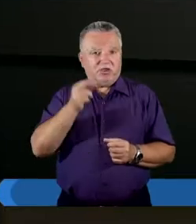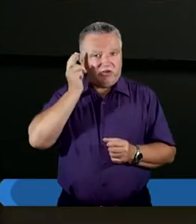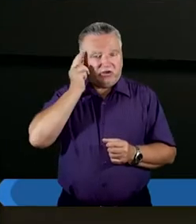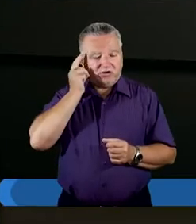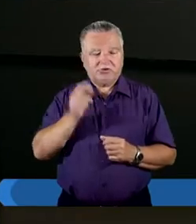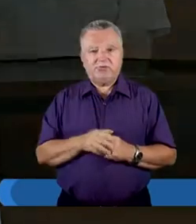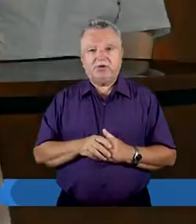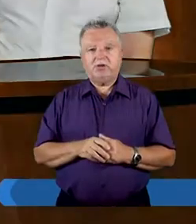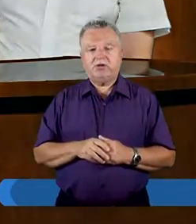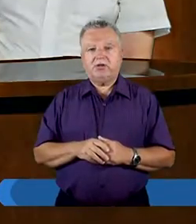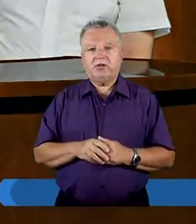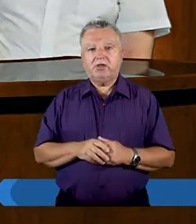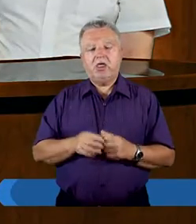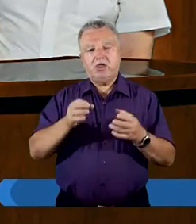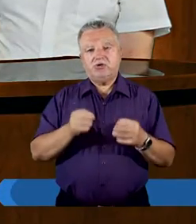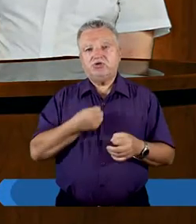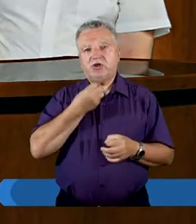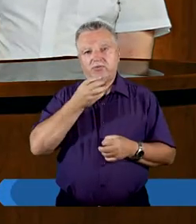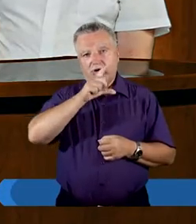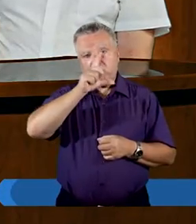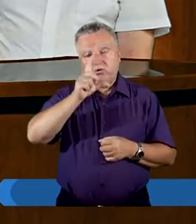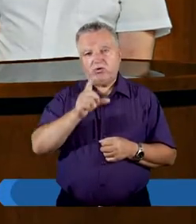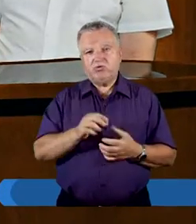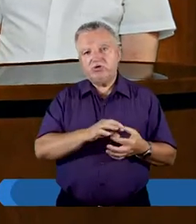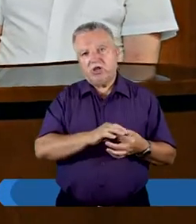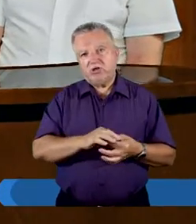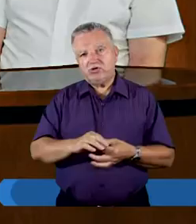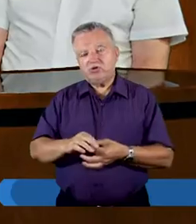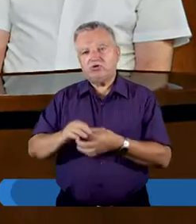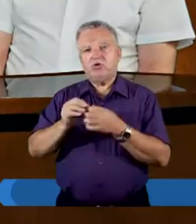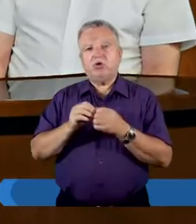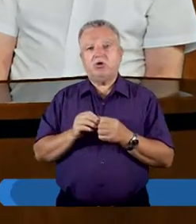niczego. Do dzisiaj wielu ludzi wciąż